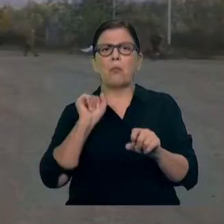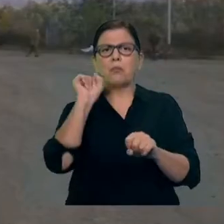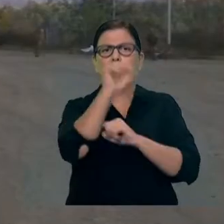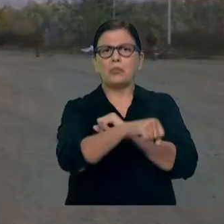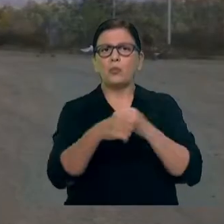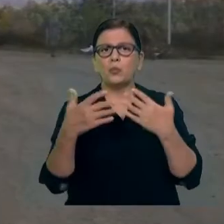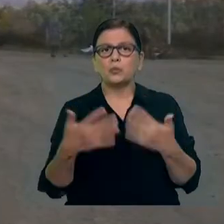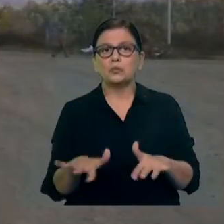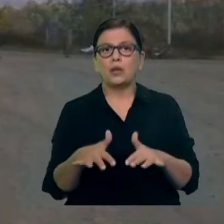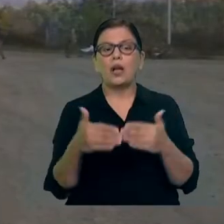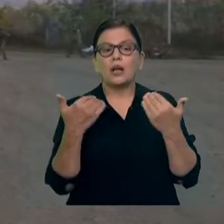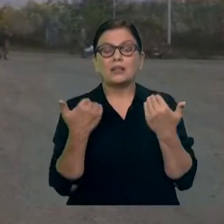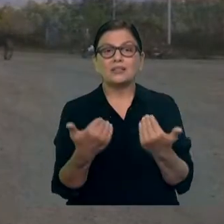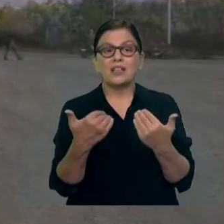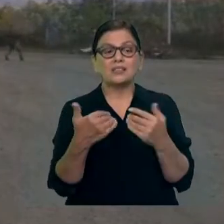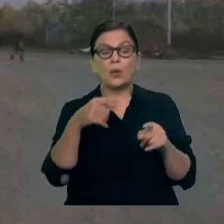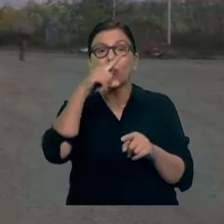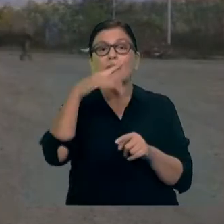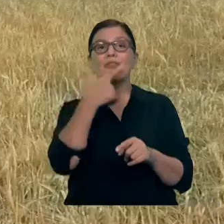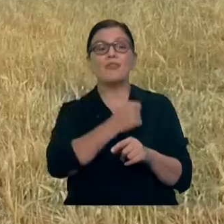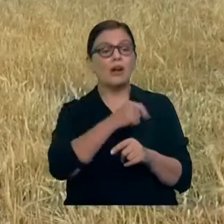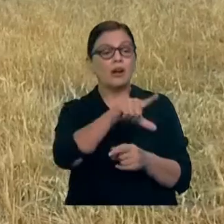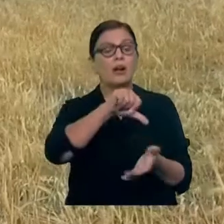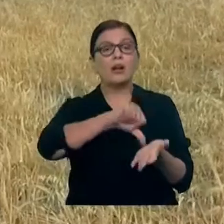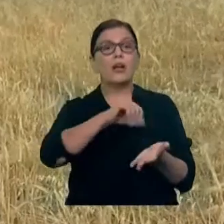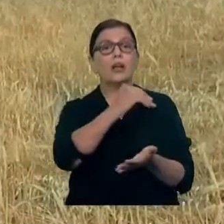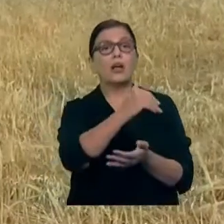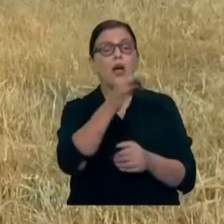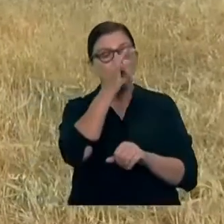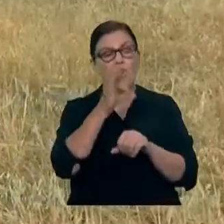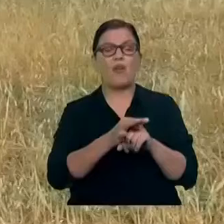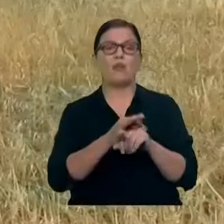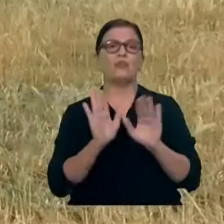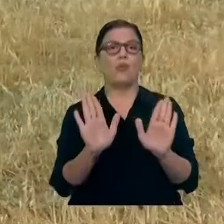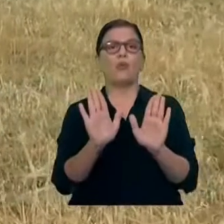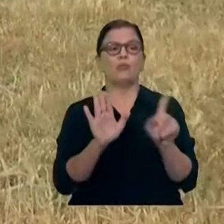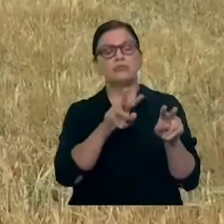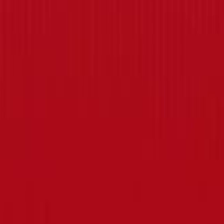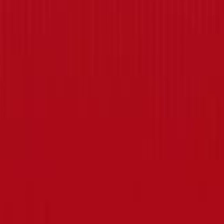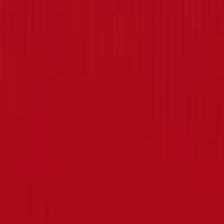şərhçilər ərazidə yerləşdirilən Rusiya sülh məramlılarını məsuliyyətli olmağa çağırırlar.